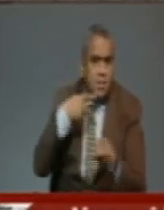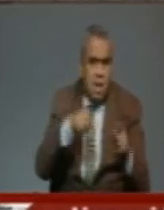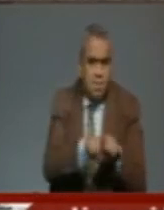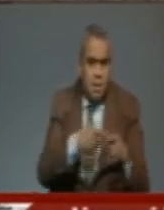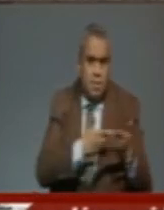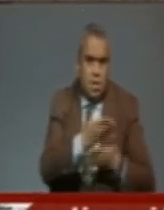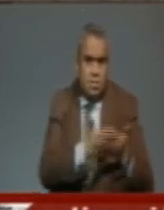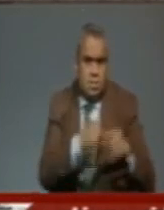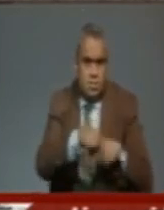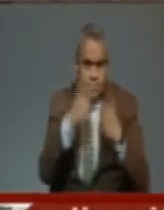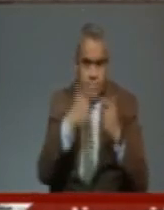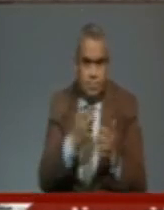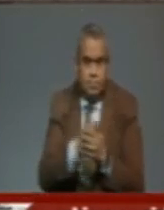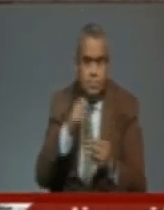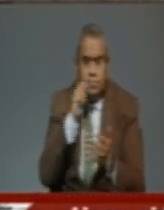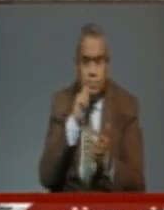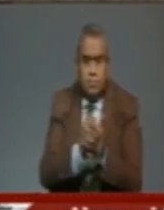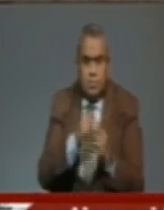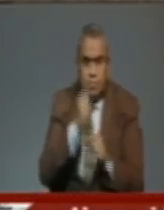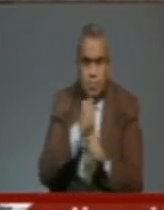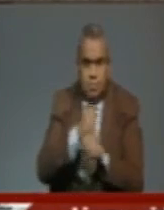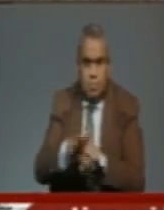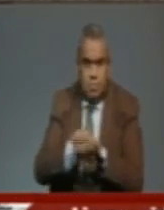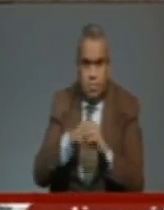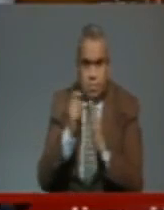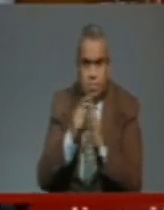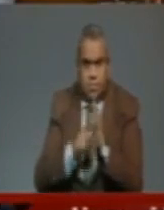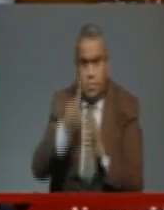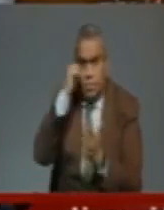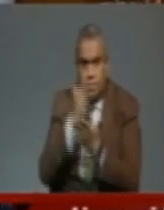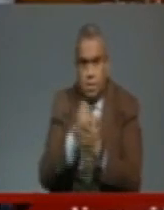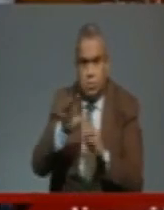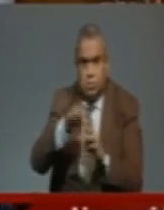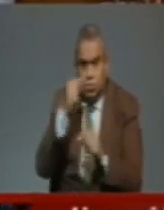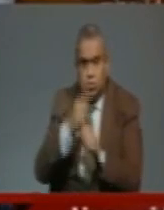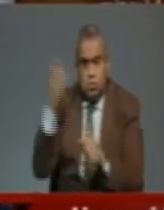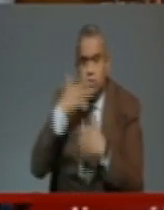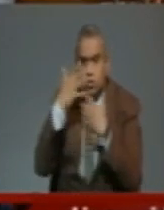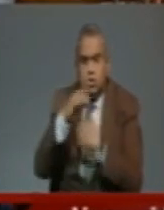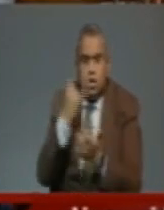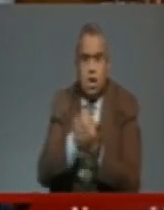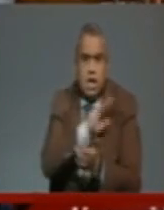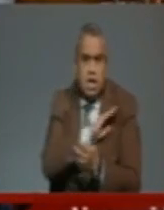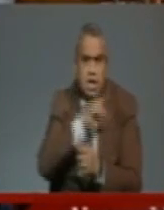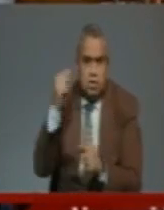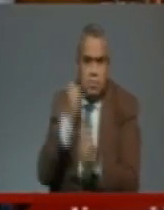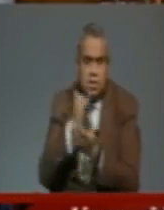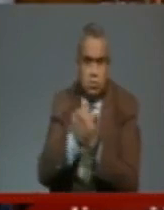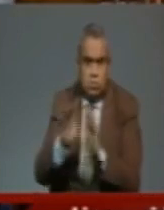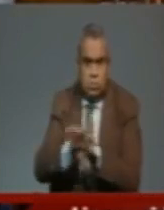احنا اسندنا تنفيذه الى الهيئه الانسيه للقوات المسلحه، مشكورين خلصوه بنسبه 100%، وبدا